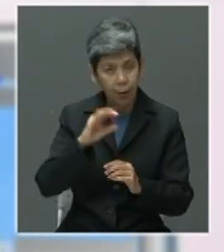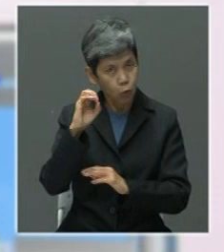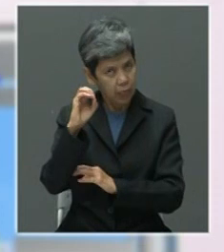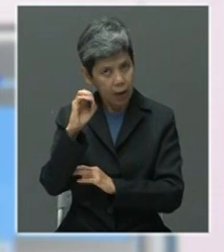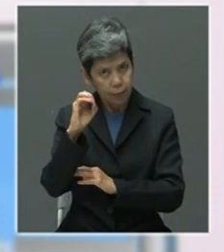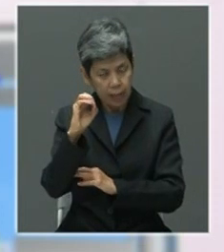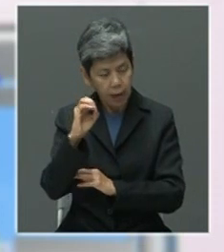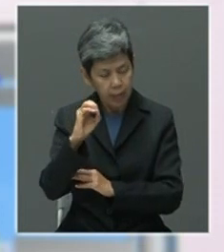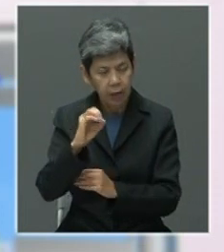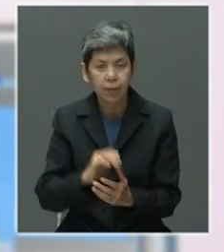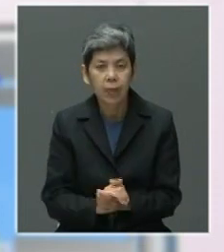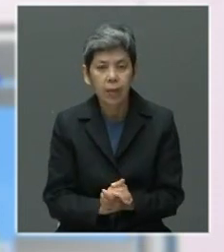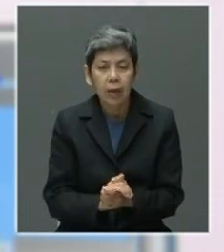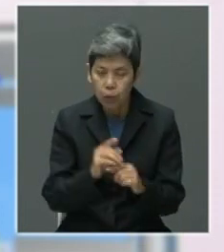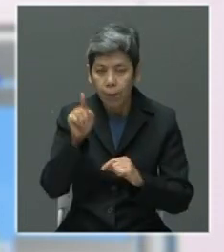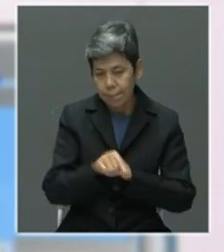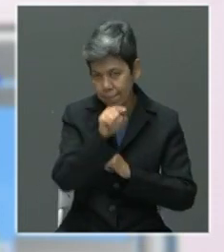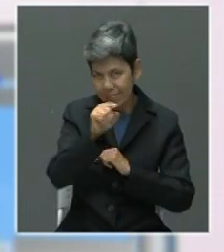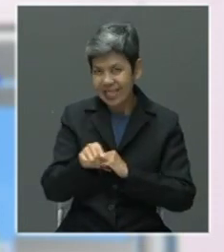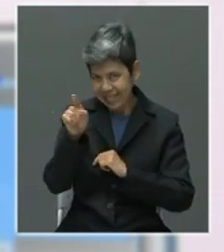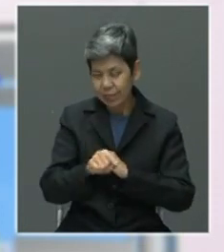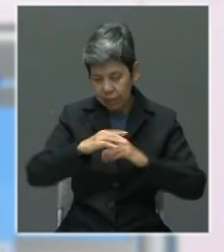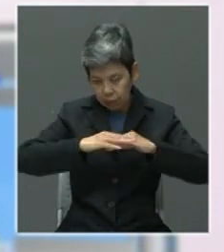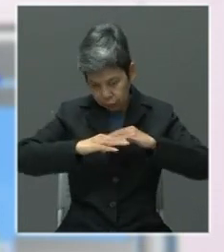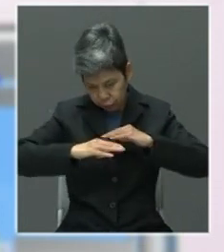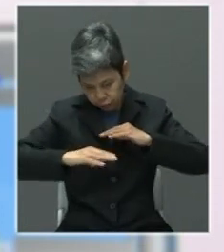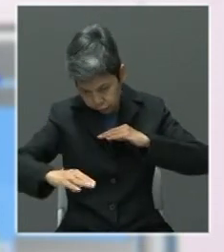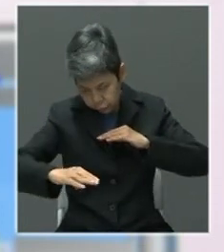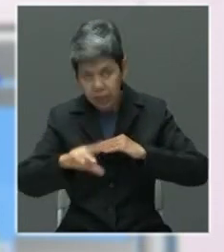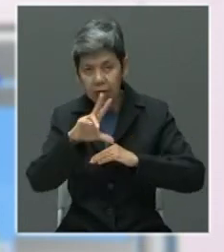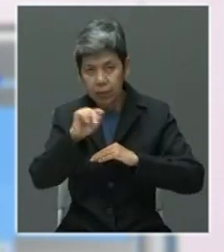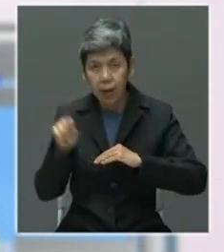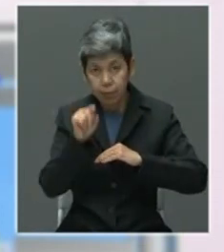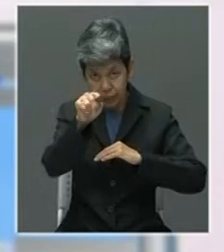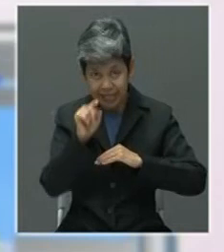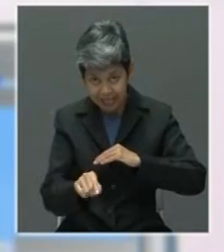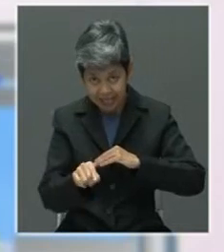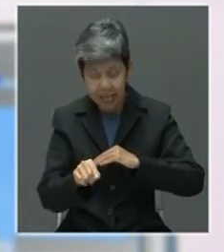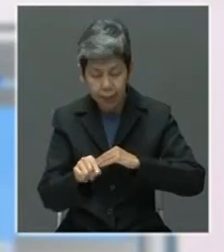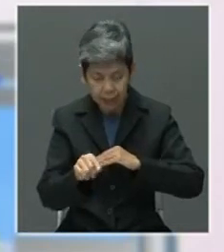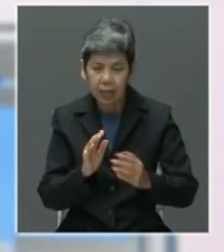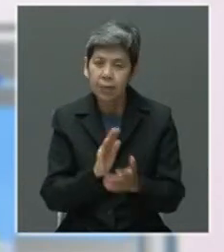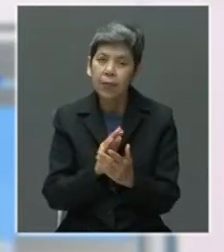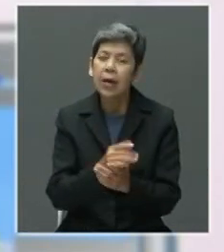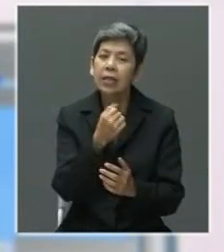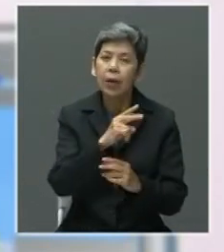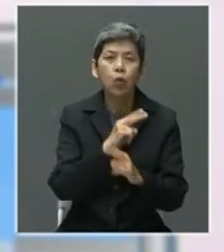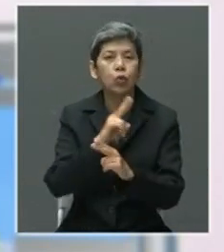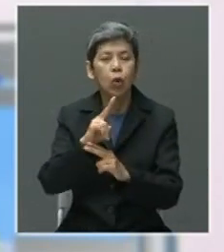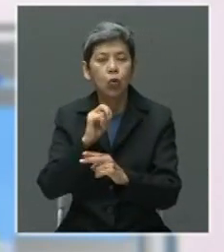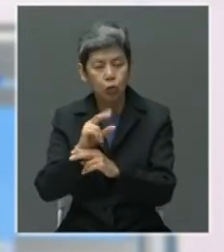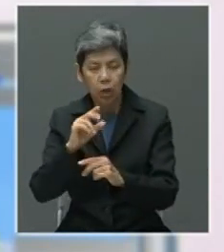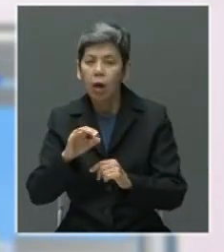จำผิดนะ นับเป็นเปอร์เซ็นต์ถูก ไหมความลาดชันเกิน 35% ถ้าคิดเป็นองศาก็คือ 19.2 องศ